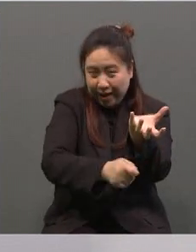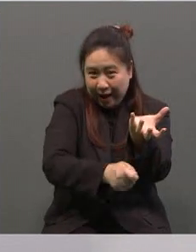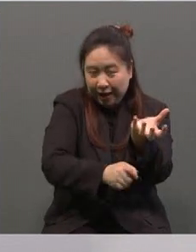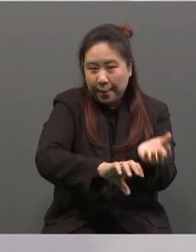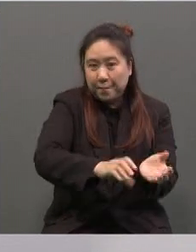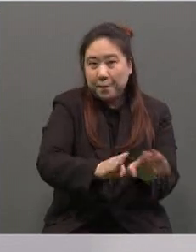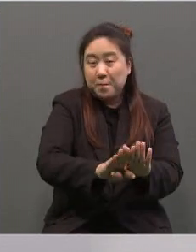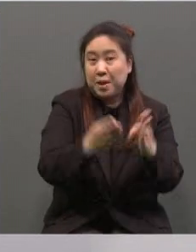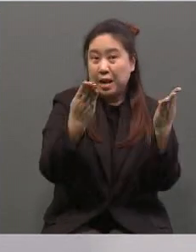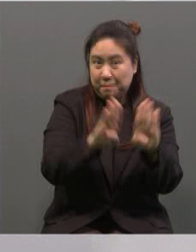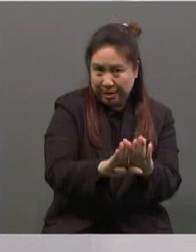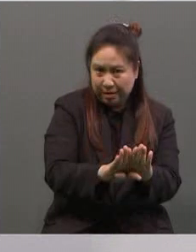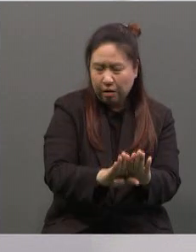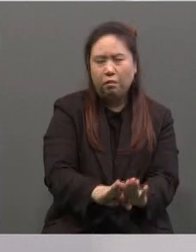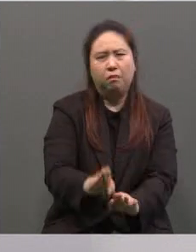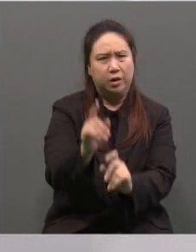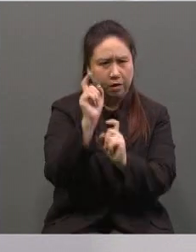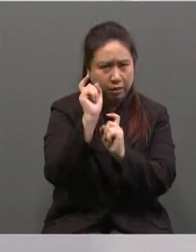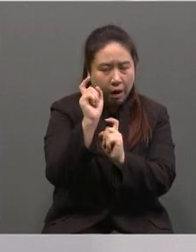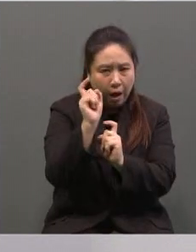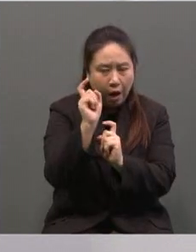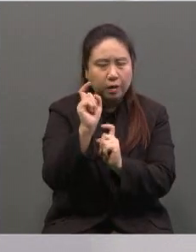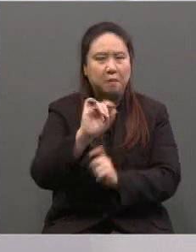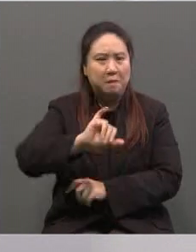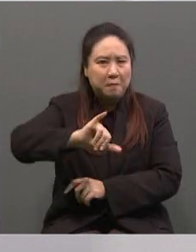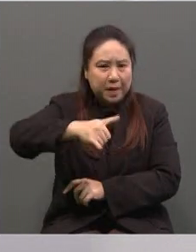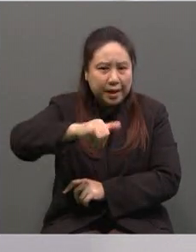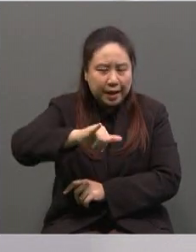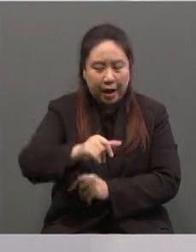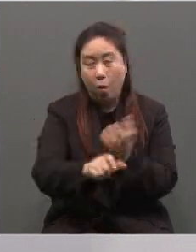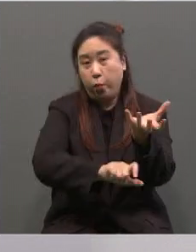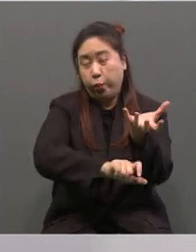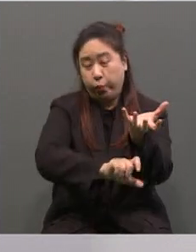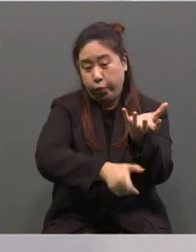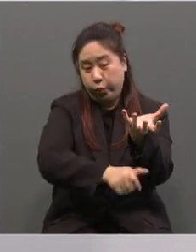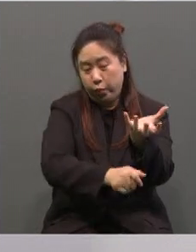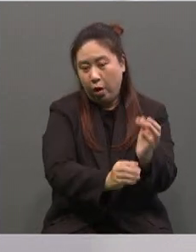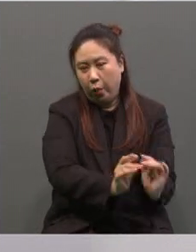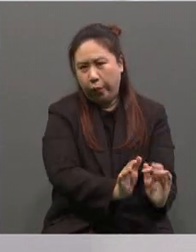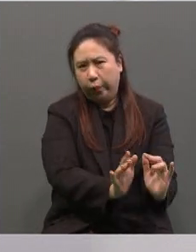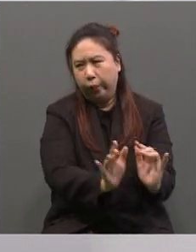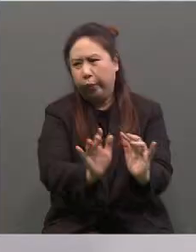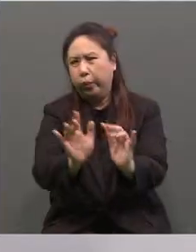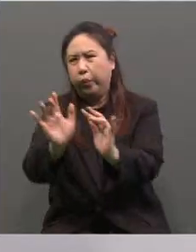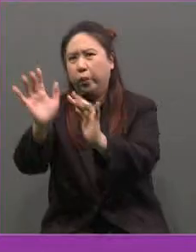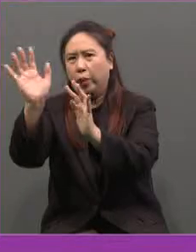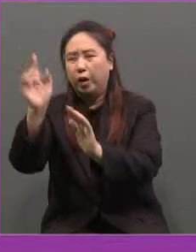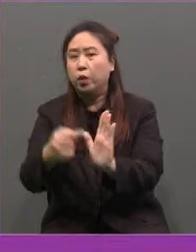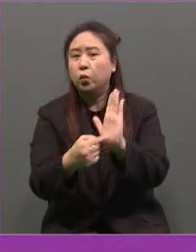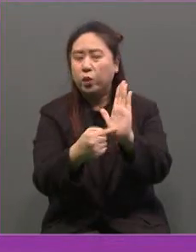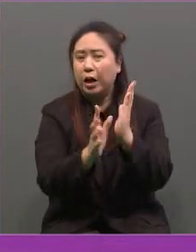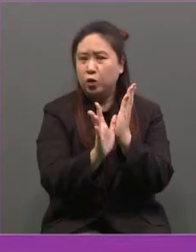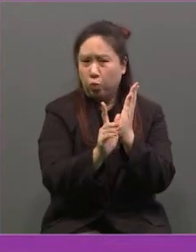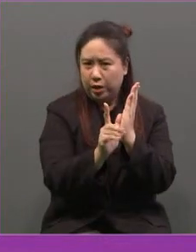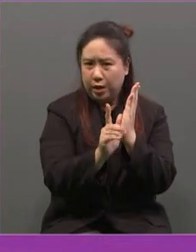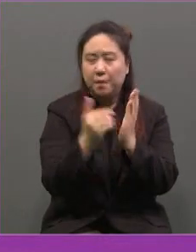เปิดปิดนี่มันก็อันตรายพอสมควร บ างครั้งมันเกิดเหตุเรื่องของแก๊สเนี่ยมันรั่วไหลออกมาอย่างเหตุการณ์ที่เกิดขึ้นในจังหวัดชลบุรีเขามีผู้ช